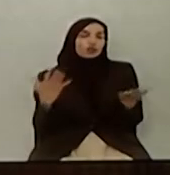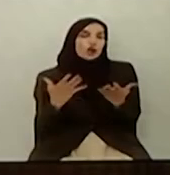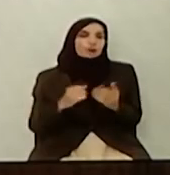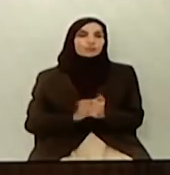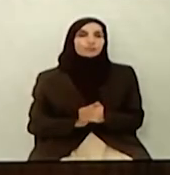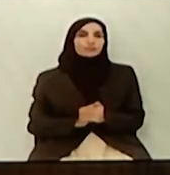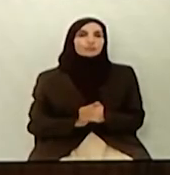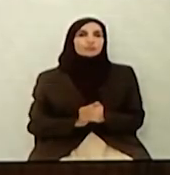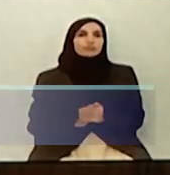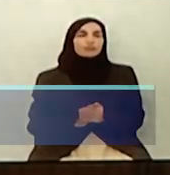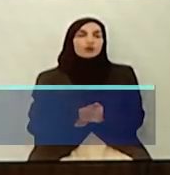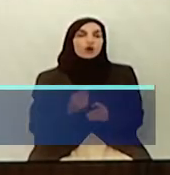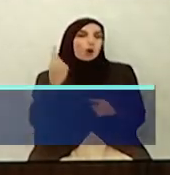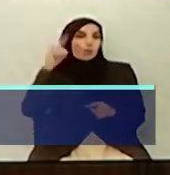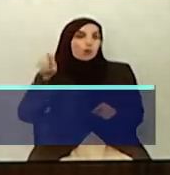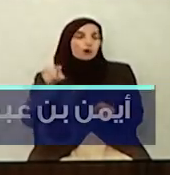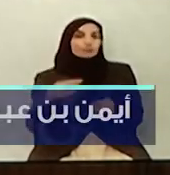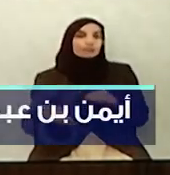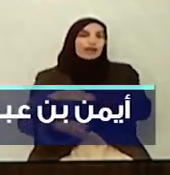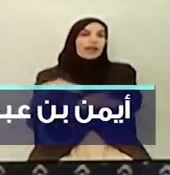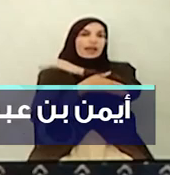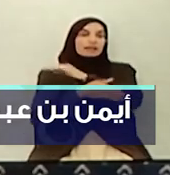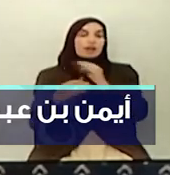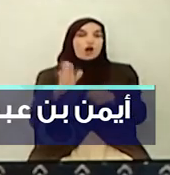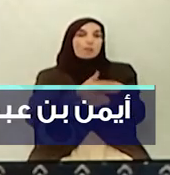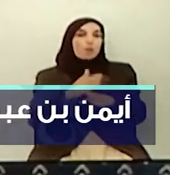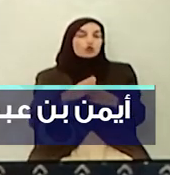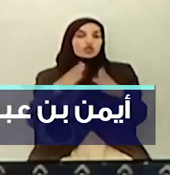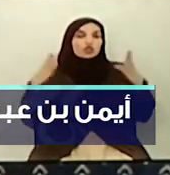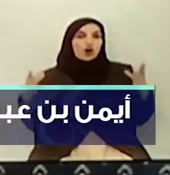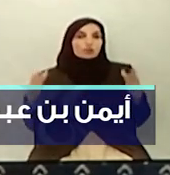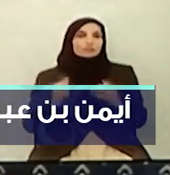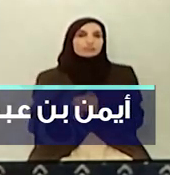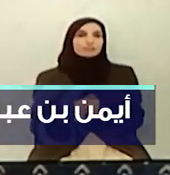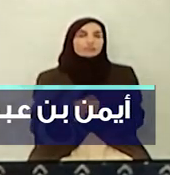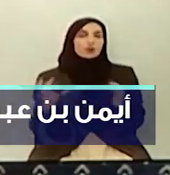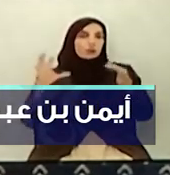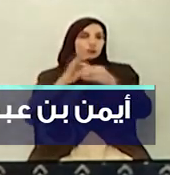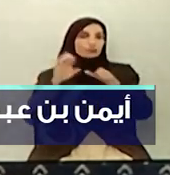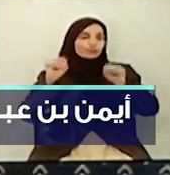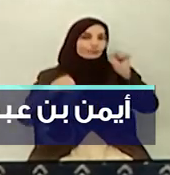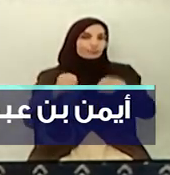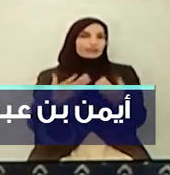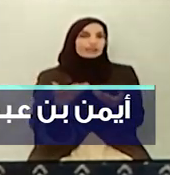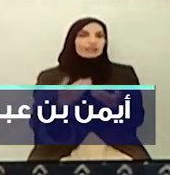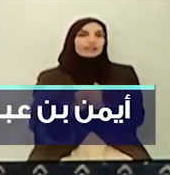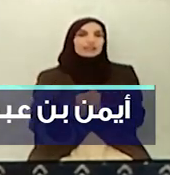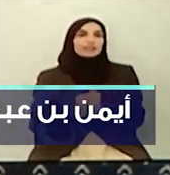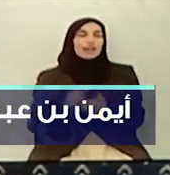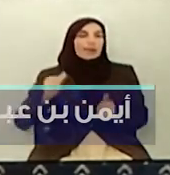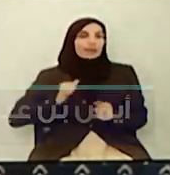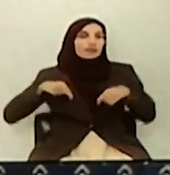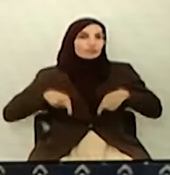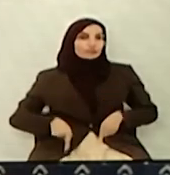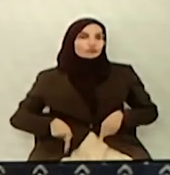وفيما يتعلق بتمويل المشاريع الكبرى المهيكلة، فإن الشراكة بين القطاعين العام والخاص التي